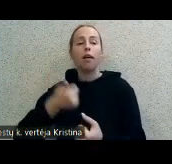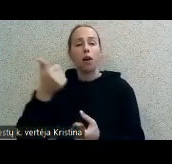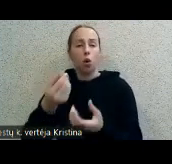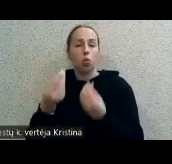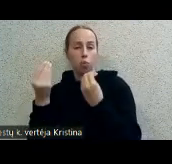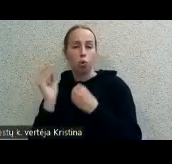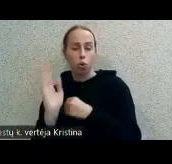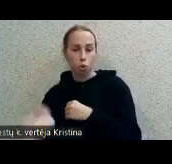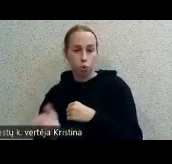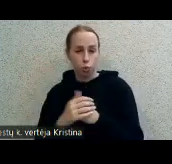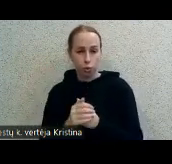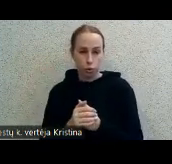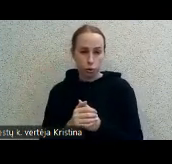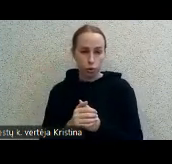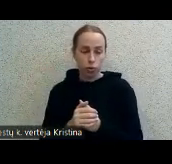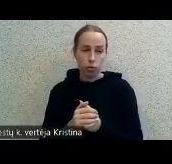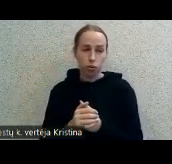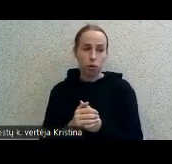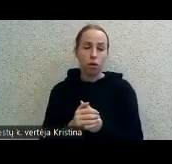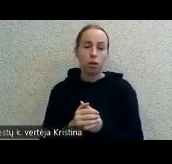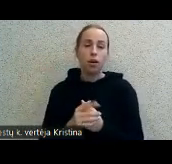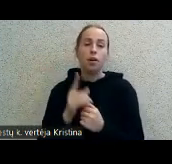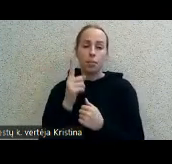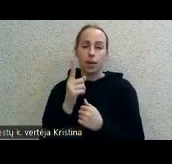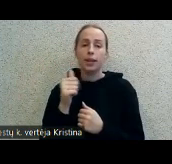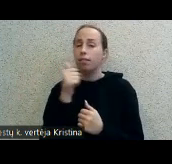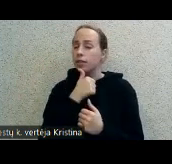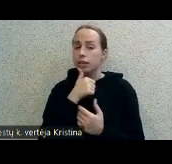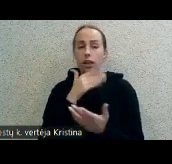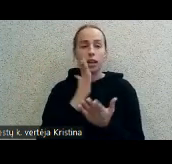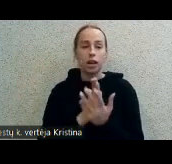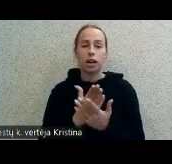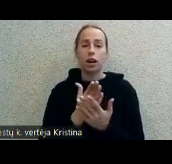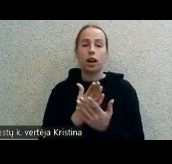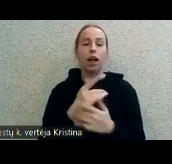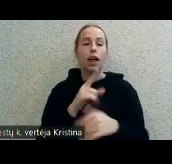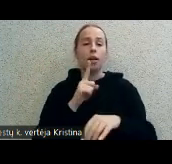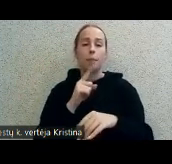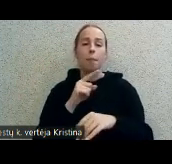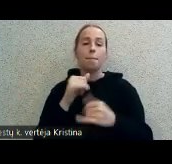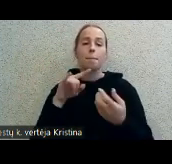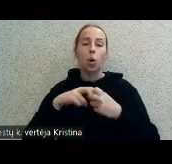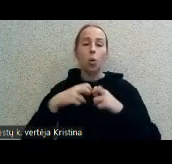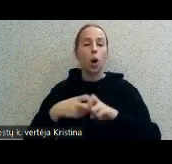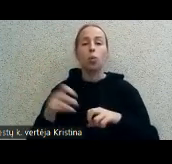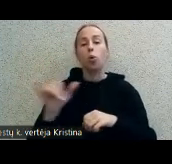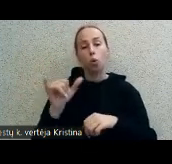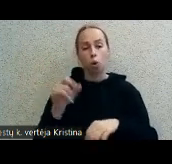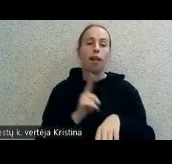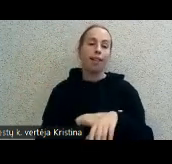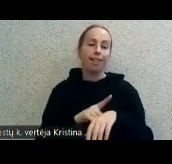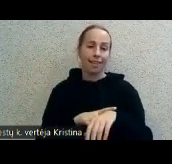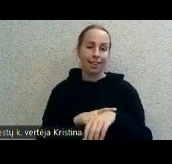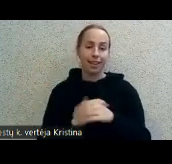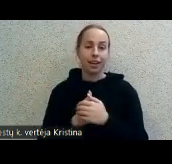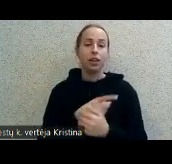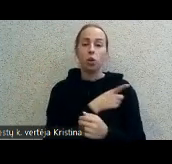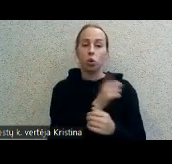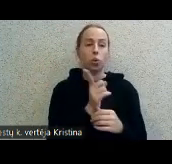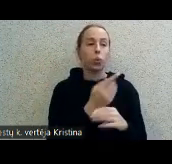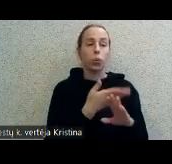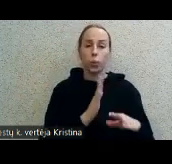sako. Bet aišku, visada yra laiko problema. Labai sunku perskaityti jums vaikų